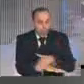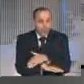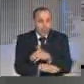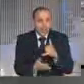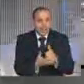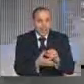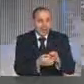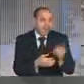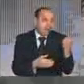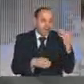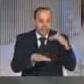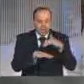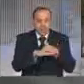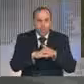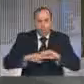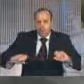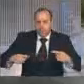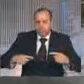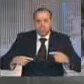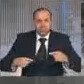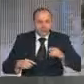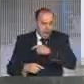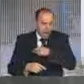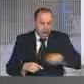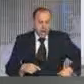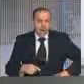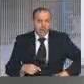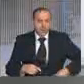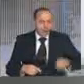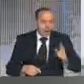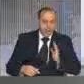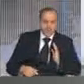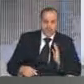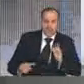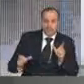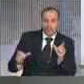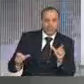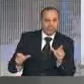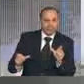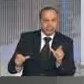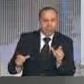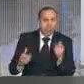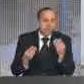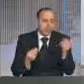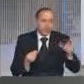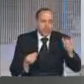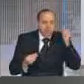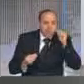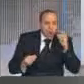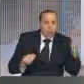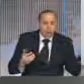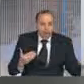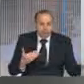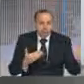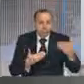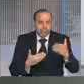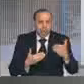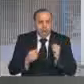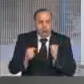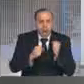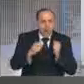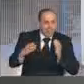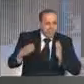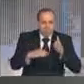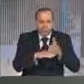شبكه ليله البارحه مواجهات بين قوات حرس الحدود والجيش الوطني من جهه ومجموعه من الاشخاص من جهه ثانيه حاولوا